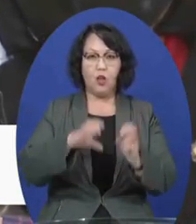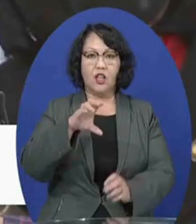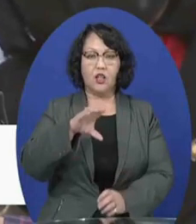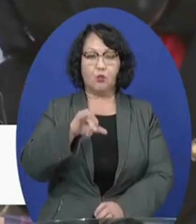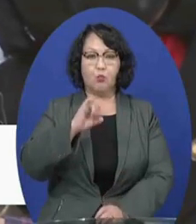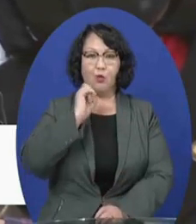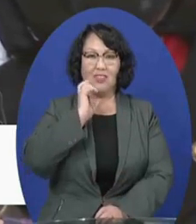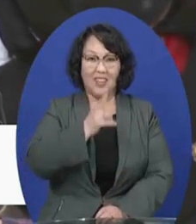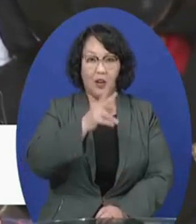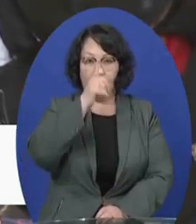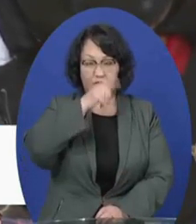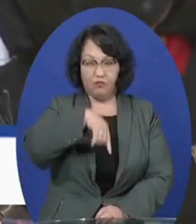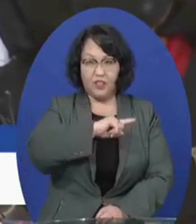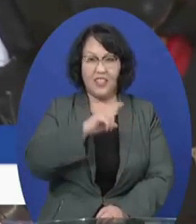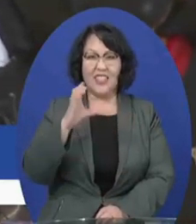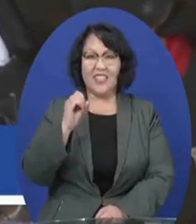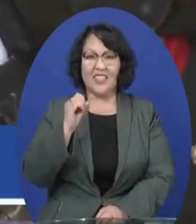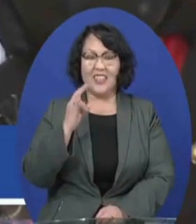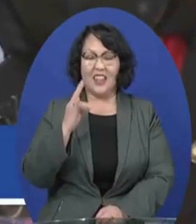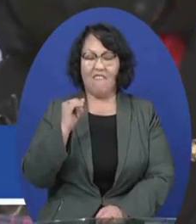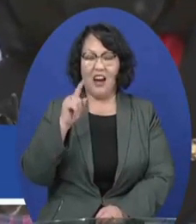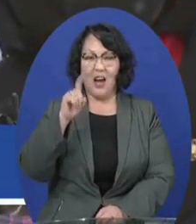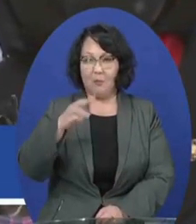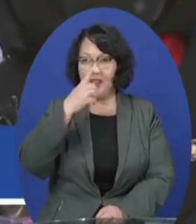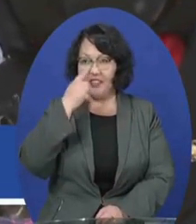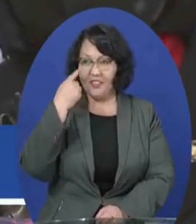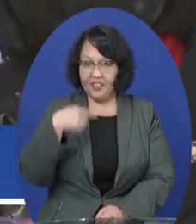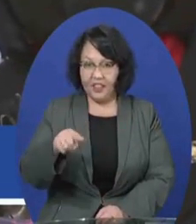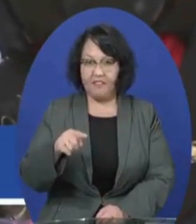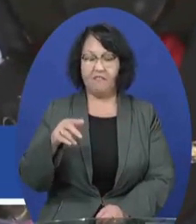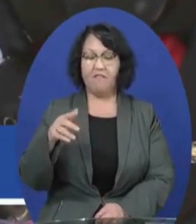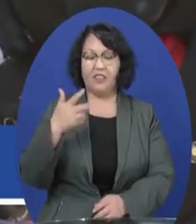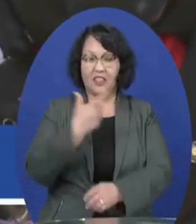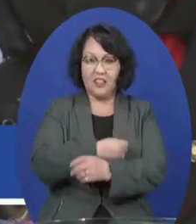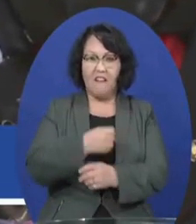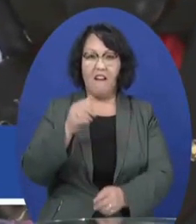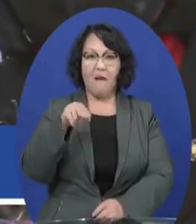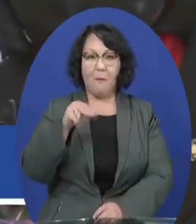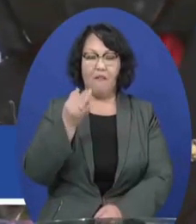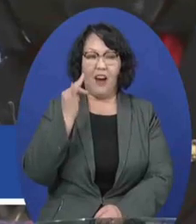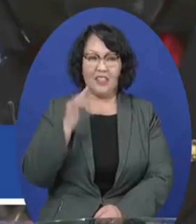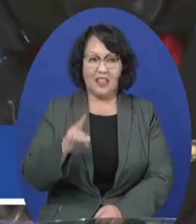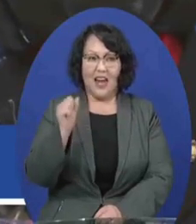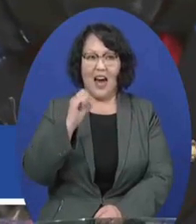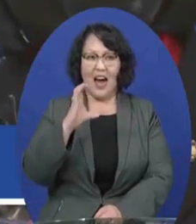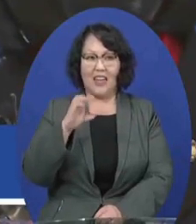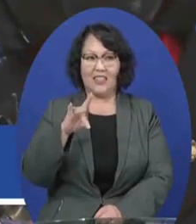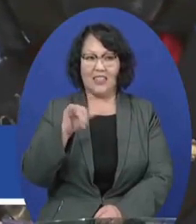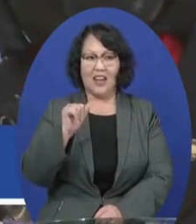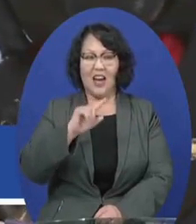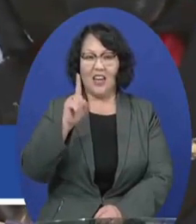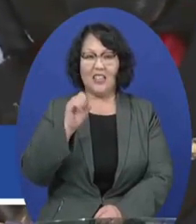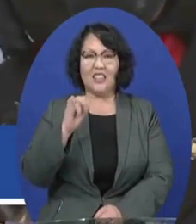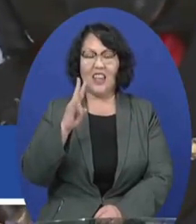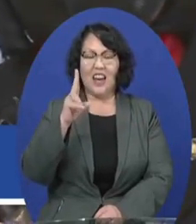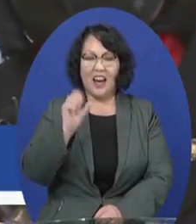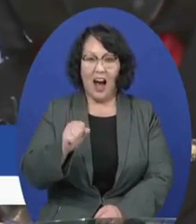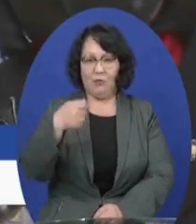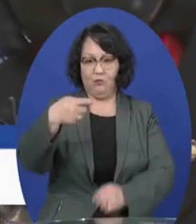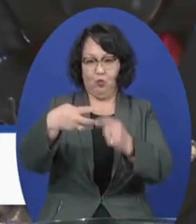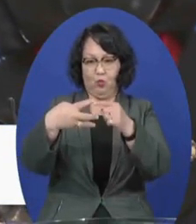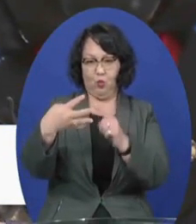Sinopharm үйлдвэрүүдийн вакцинууд, за тэгээд Pfizer, AstraZeneca гэсэн 4 вакцины орж ирнэ. Ер нь бол